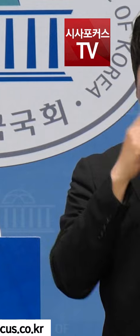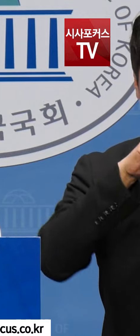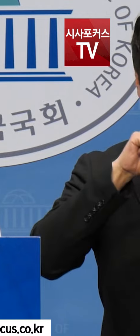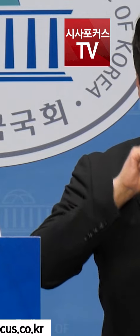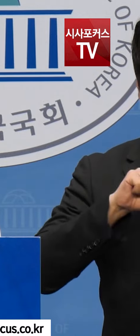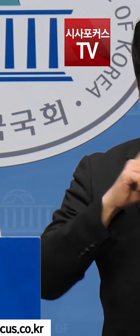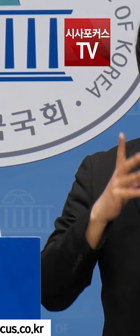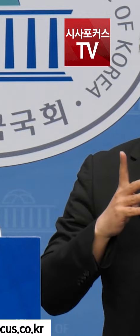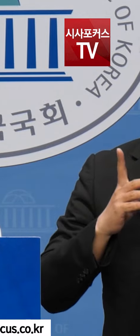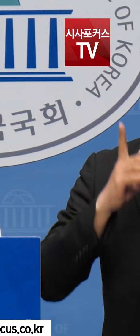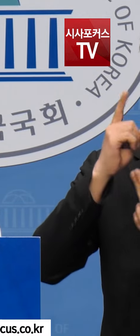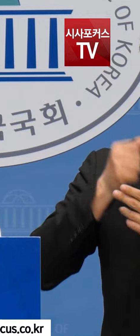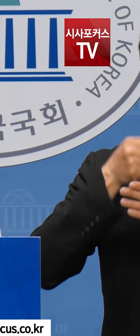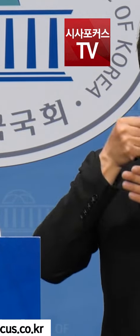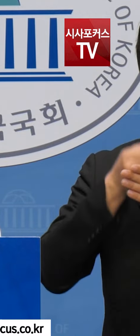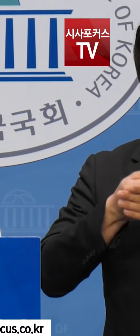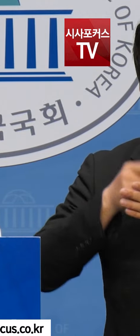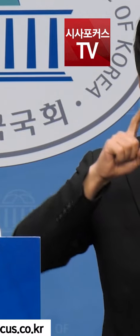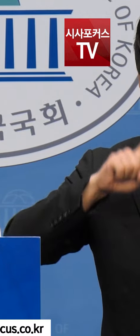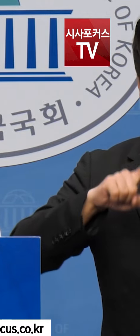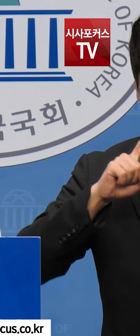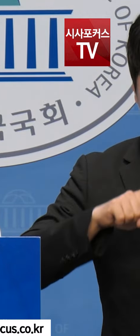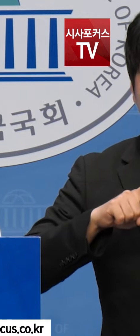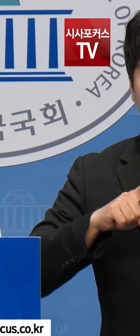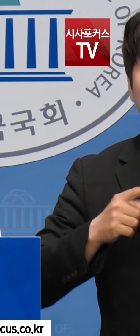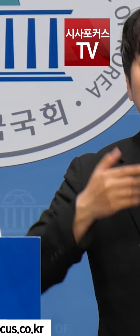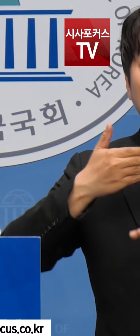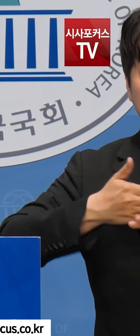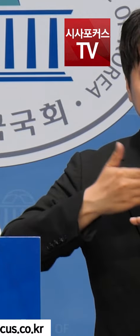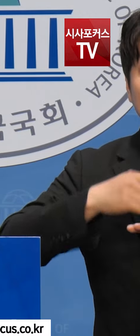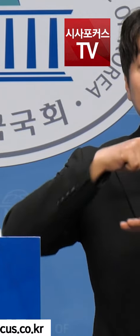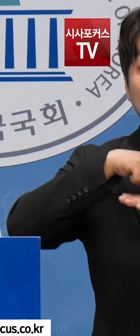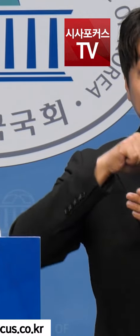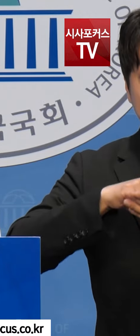염원하는 모든 당원들이 감사한 마음으로 기억할 것입니다.